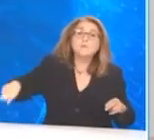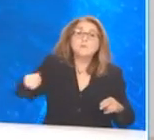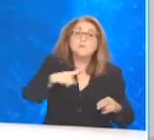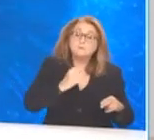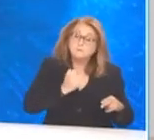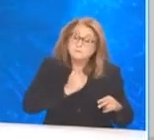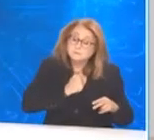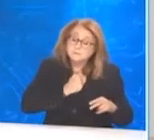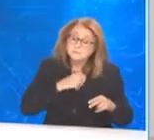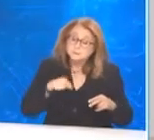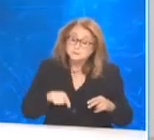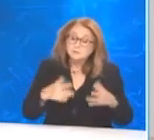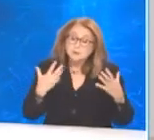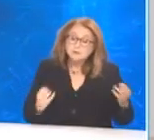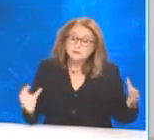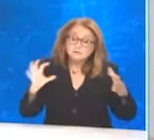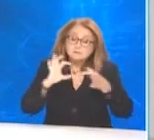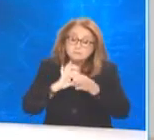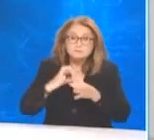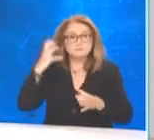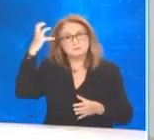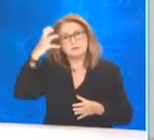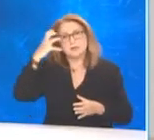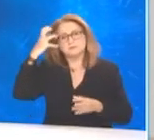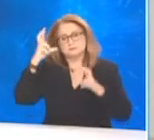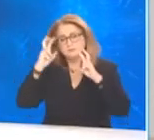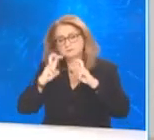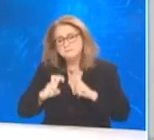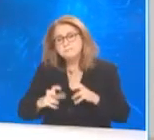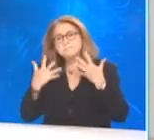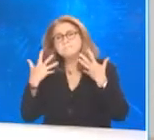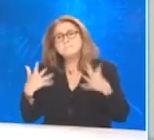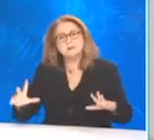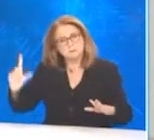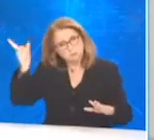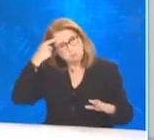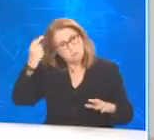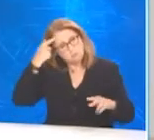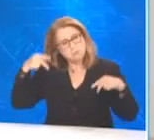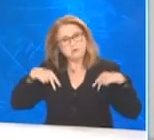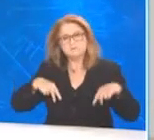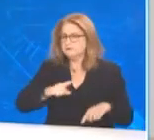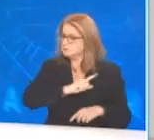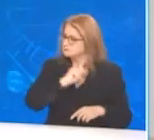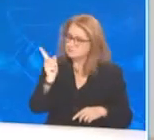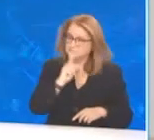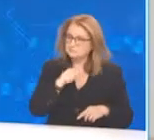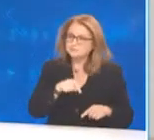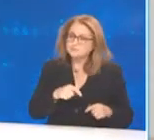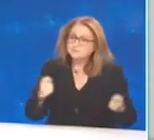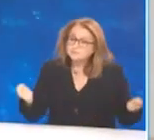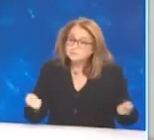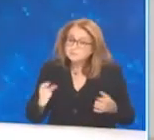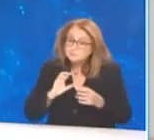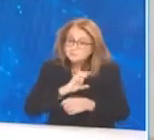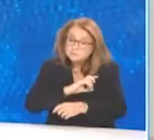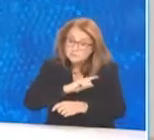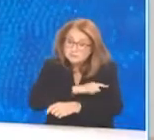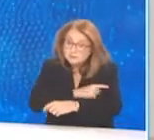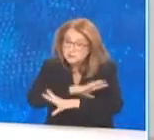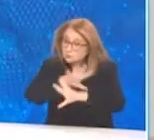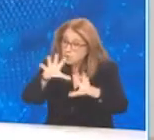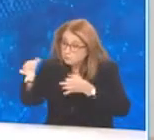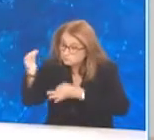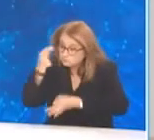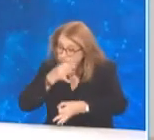σε απόλυτα επιστημονικά εργαλεία και δεδομένα. Απόλυτα εργαλεία και δεδομένα τα οποία δουλεύουν